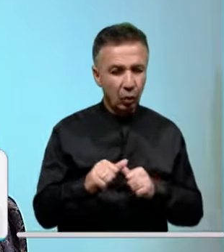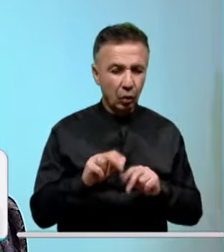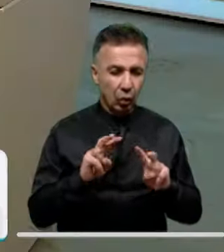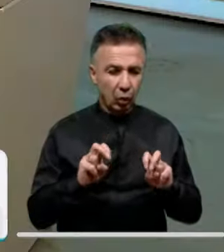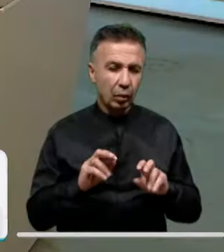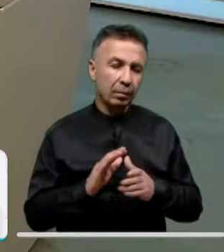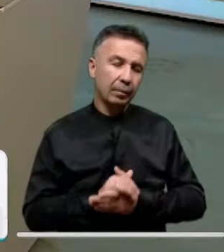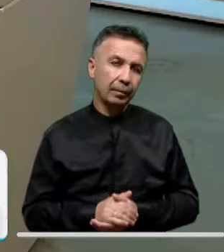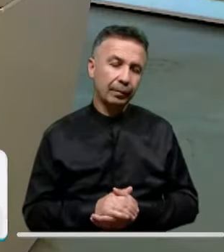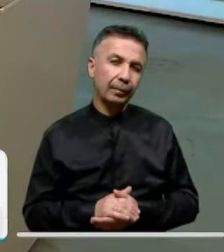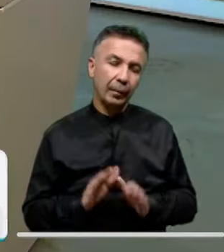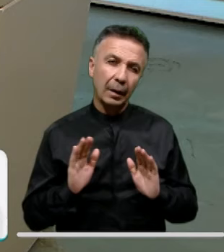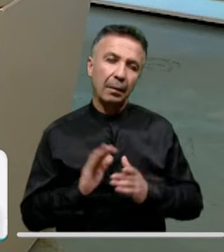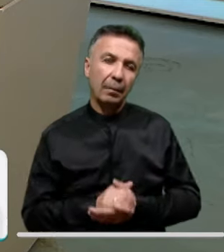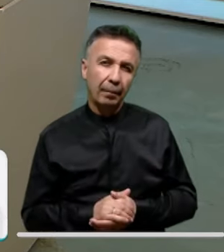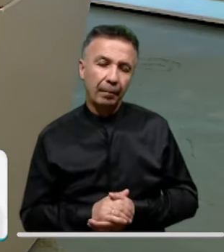Ama